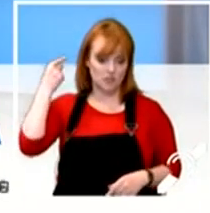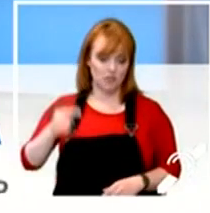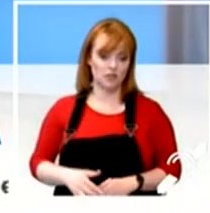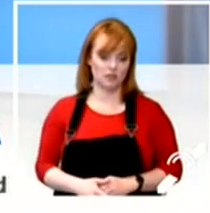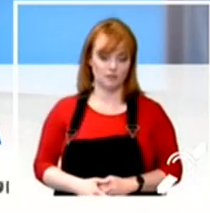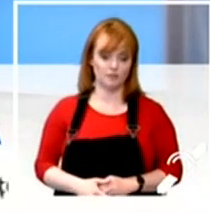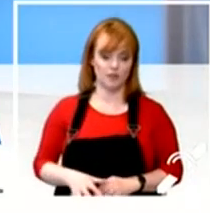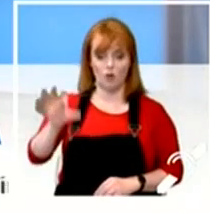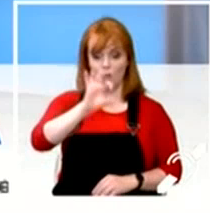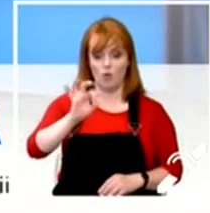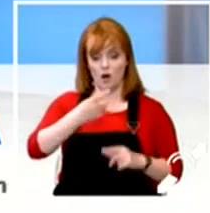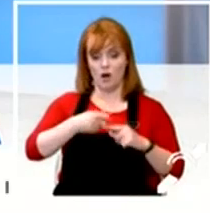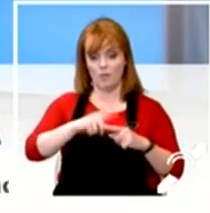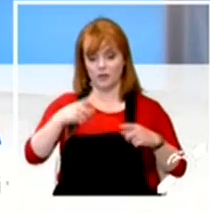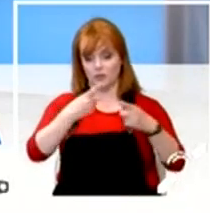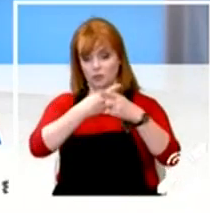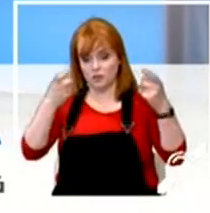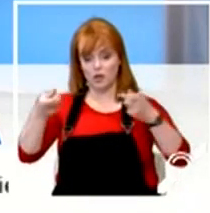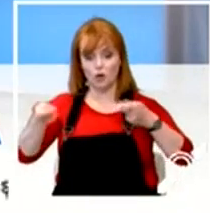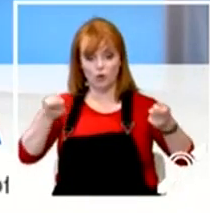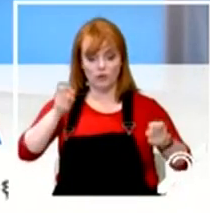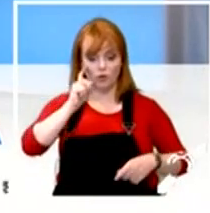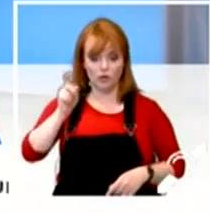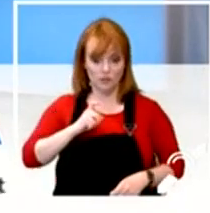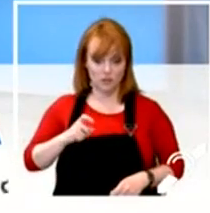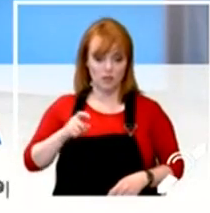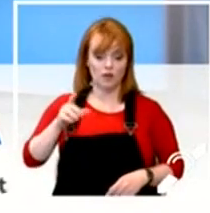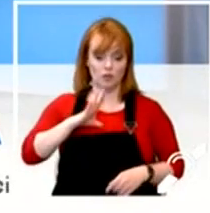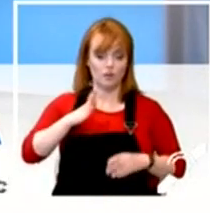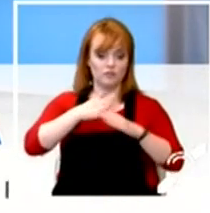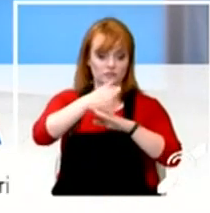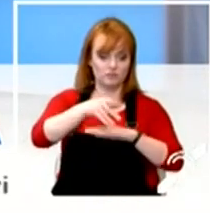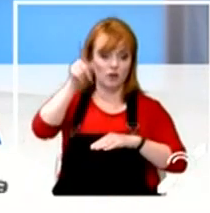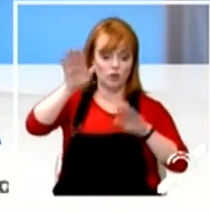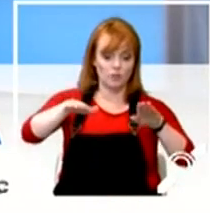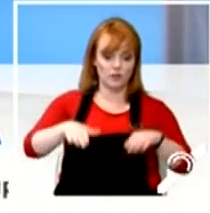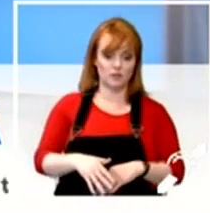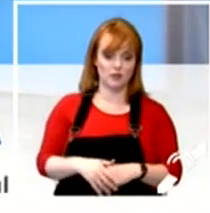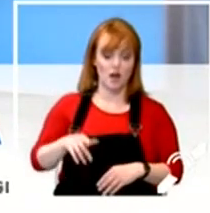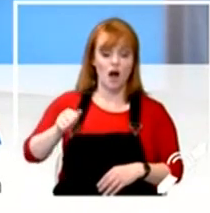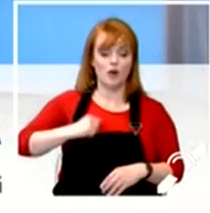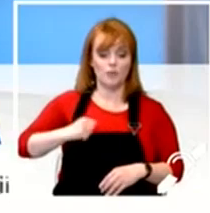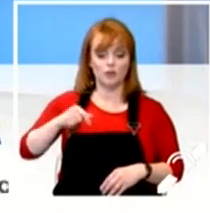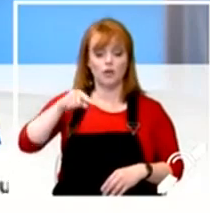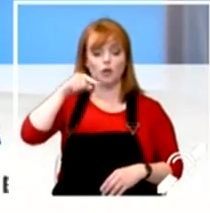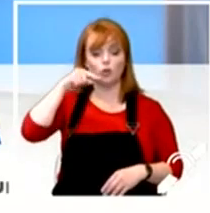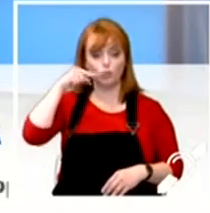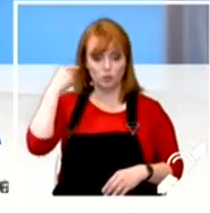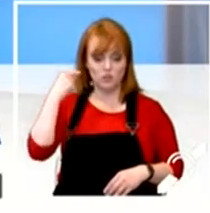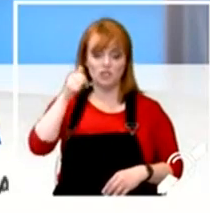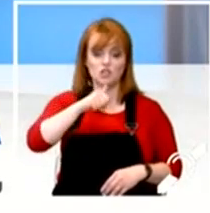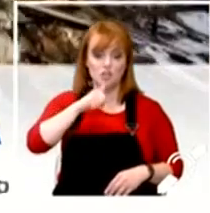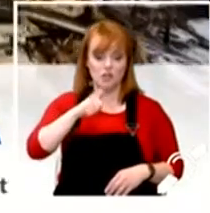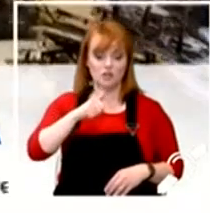de comandantul forțelor terestre ucrainene în timpul unei vizite în această localitate pe care armata rusă încearcă să o ocupe de 10